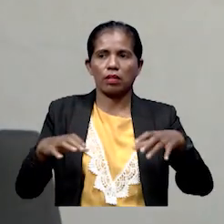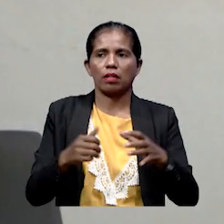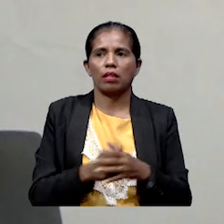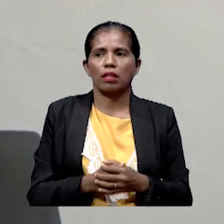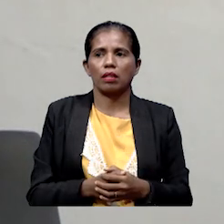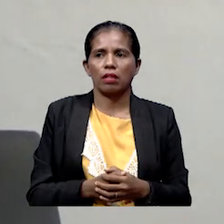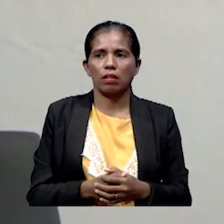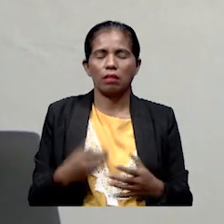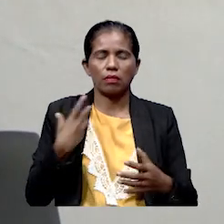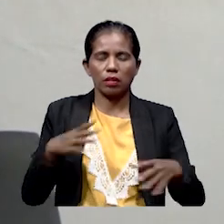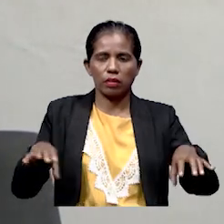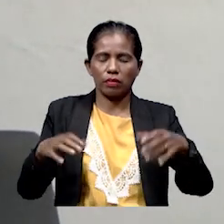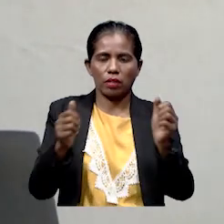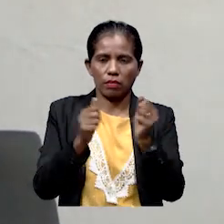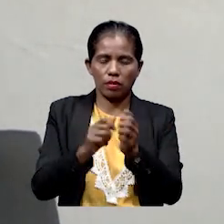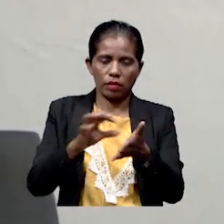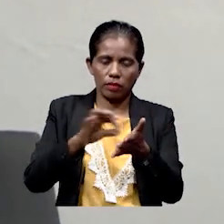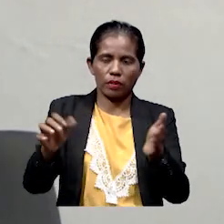Ya acordo kata